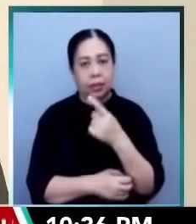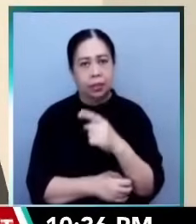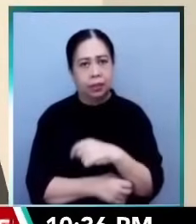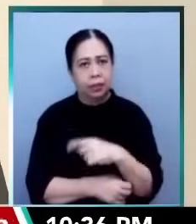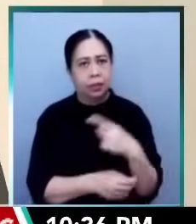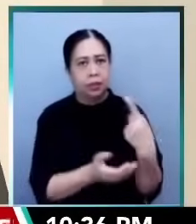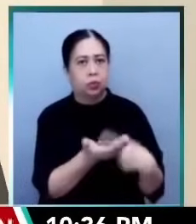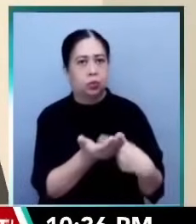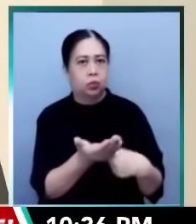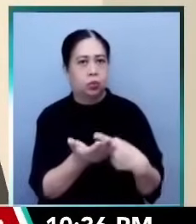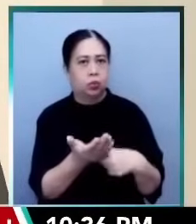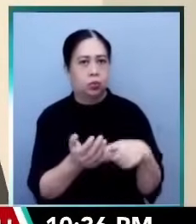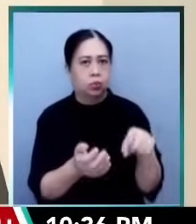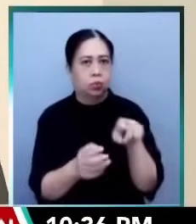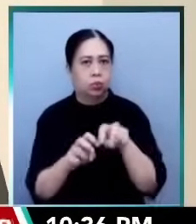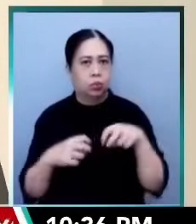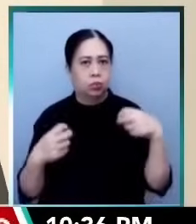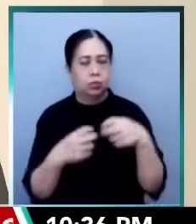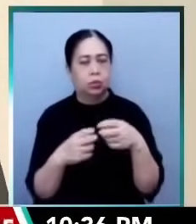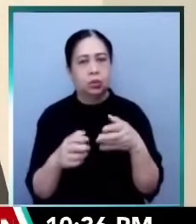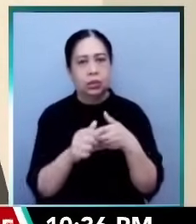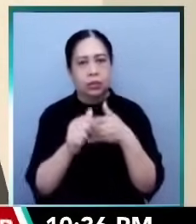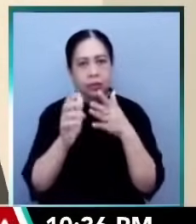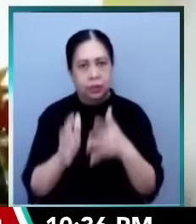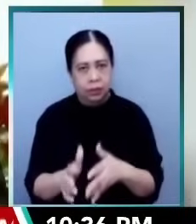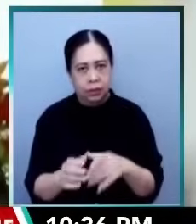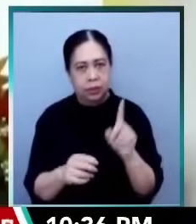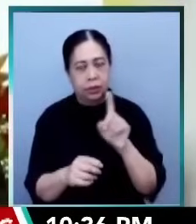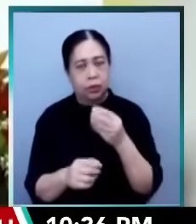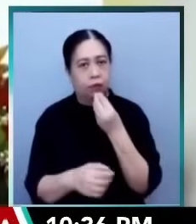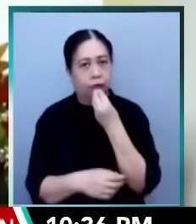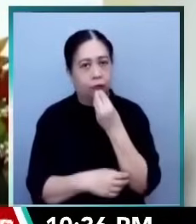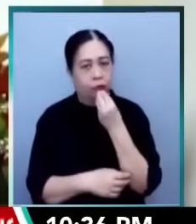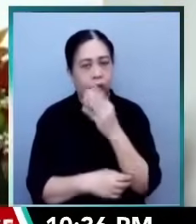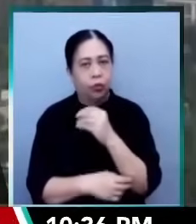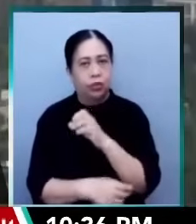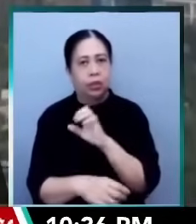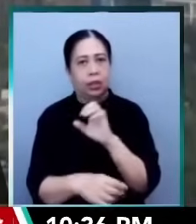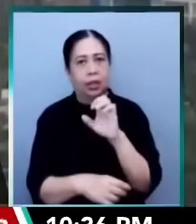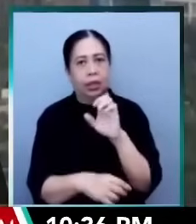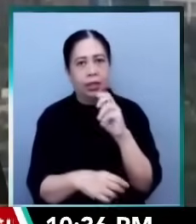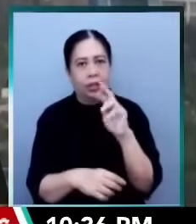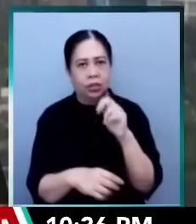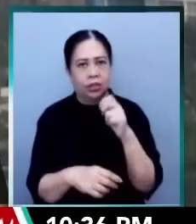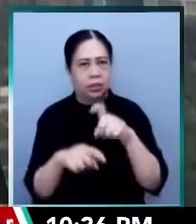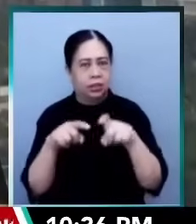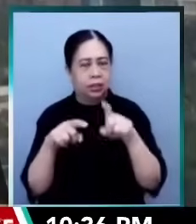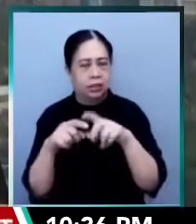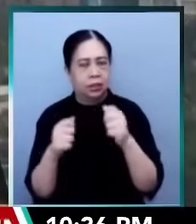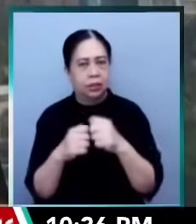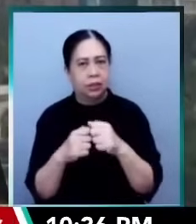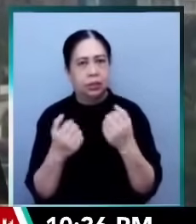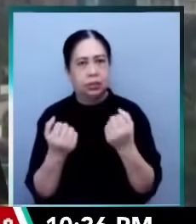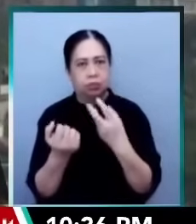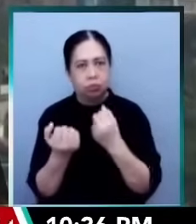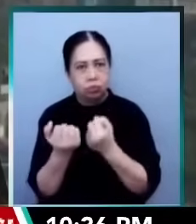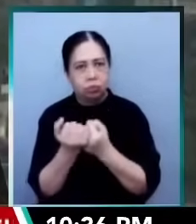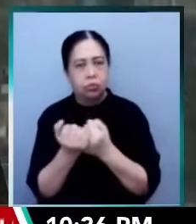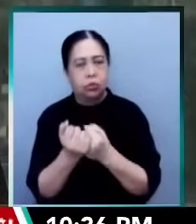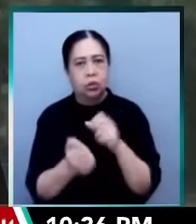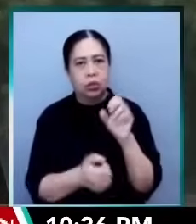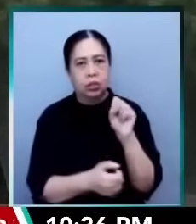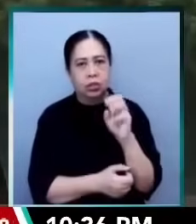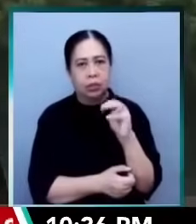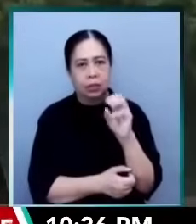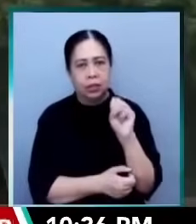mga pinuno sa Asia-Pacific region ang food at energy security. Gayon din ang pagsuporta sa micro, small and medium